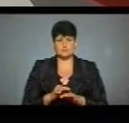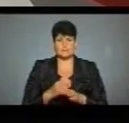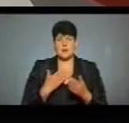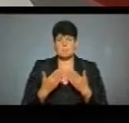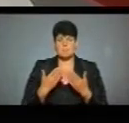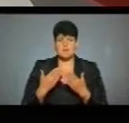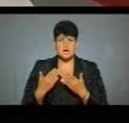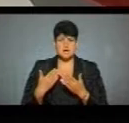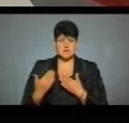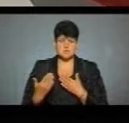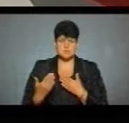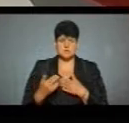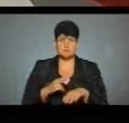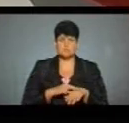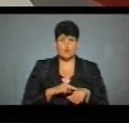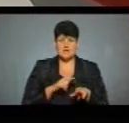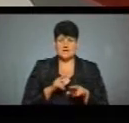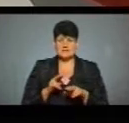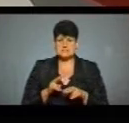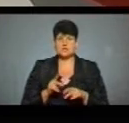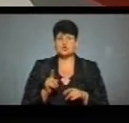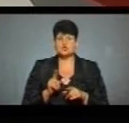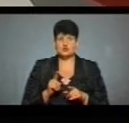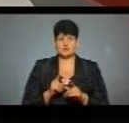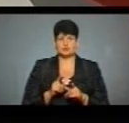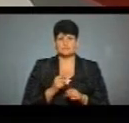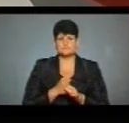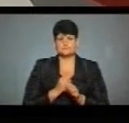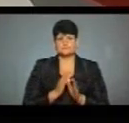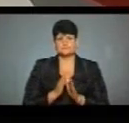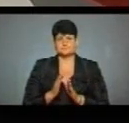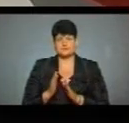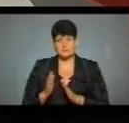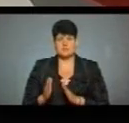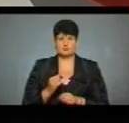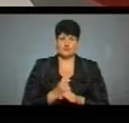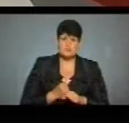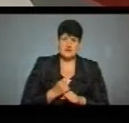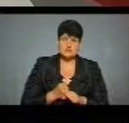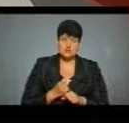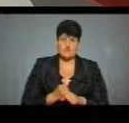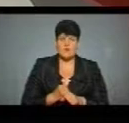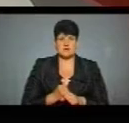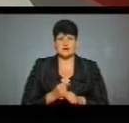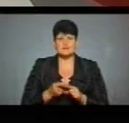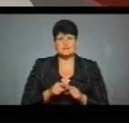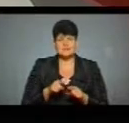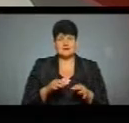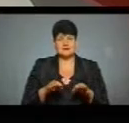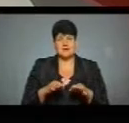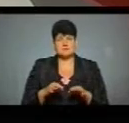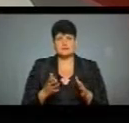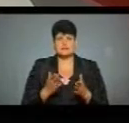з патрульною поліцією щодо налагодження механізму відпрацювання цих транспортних засобів,